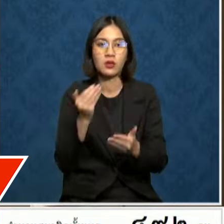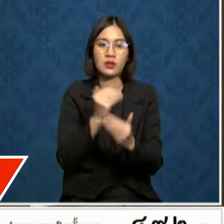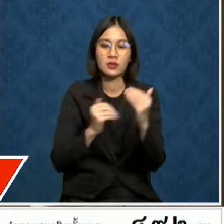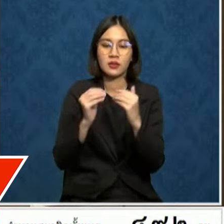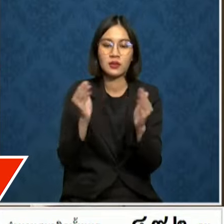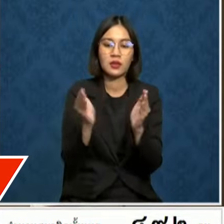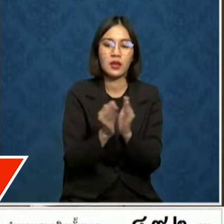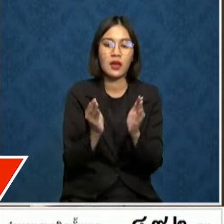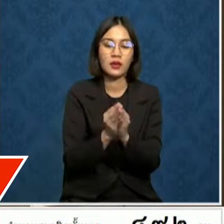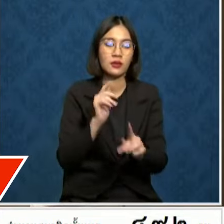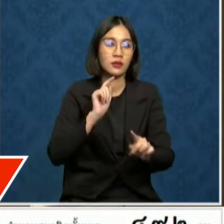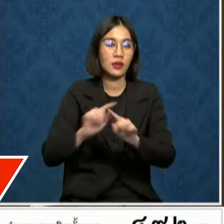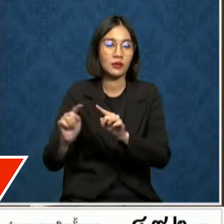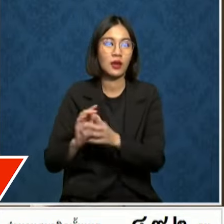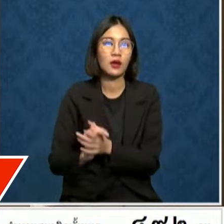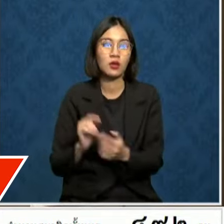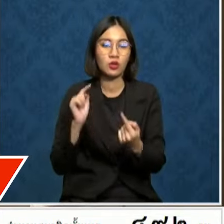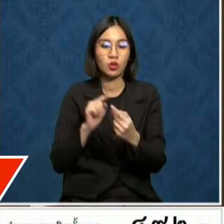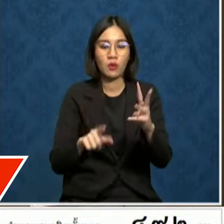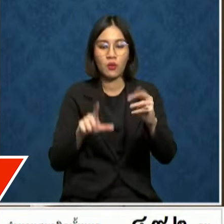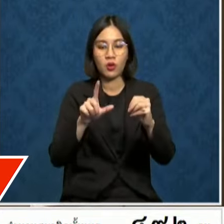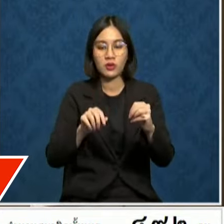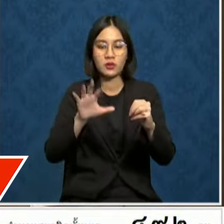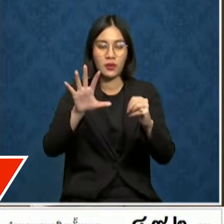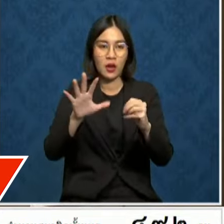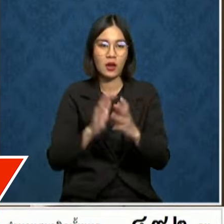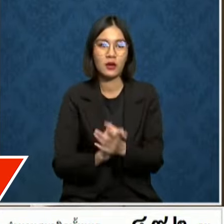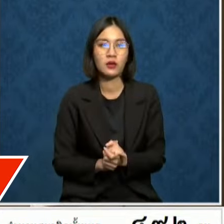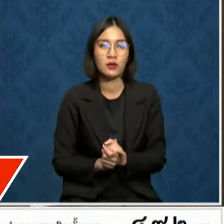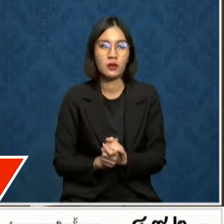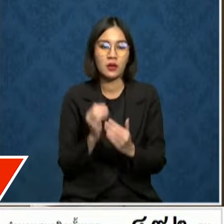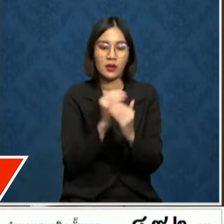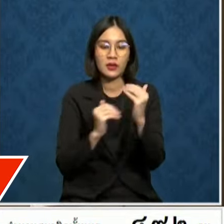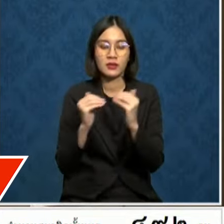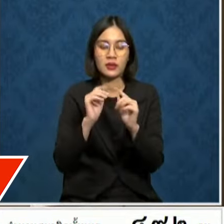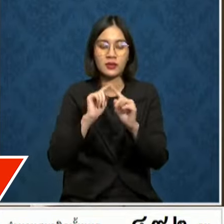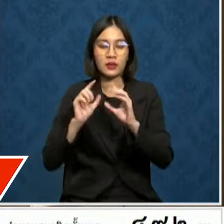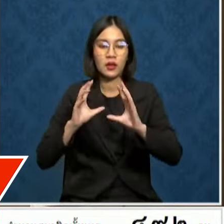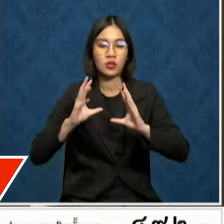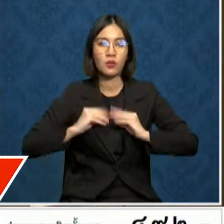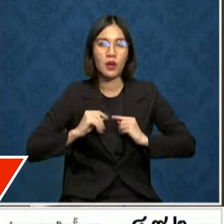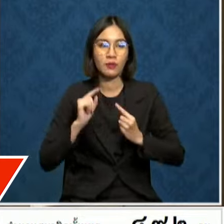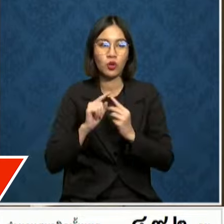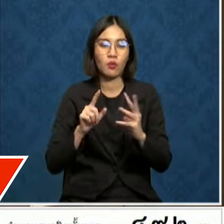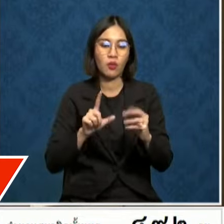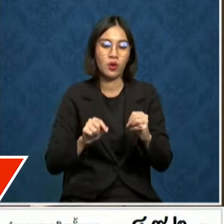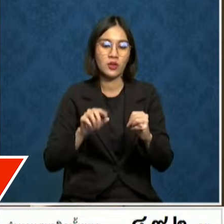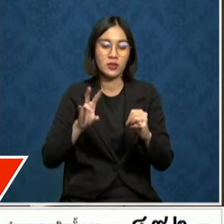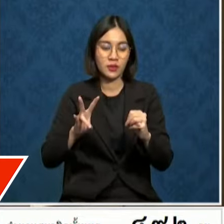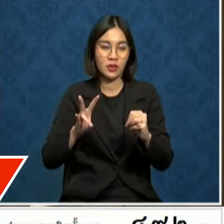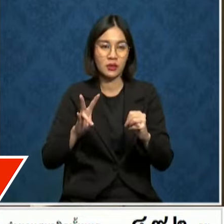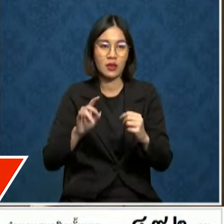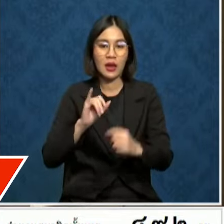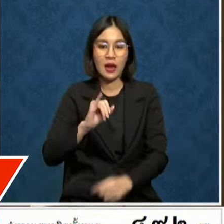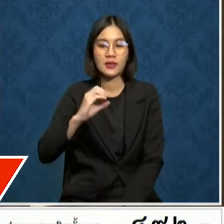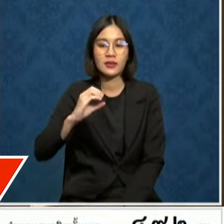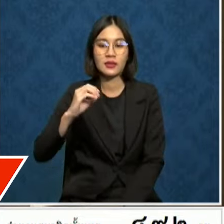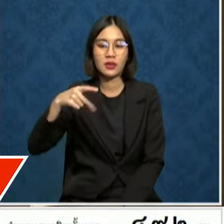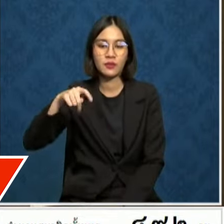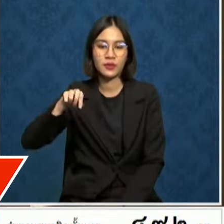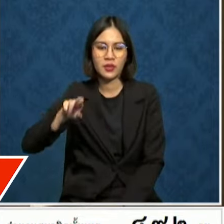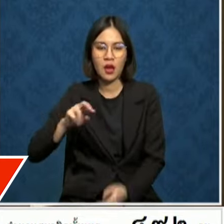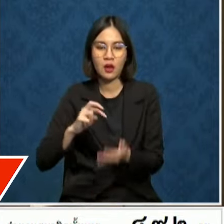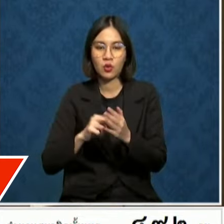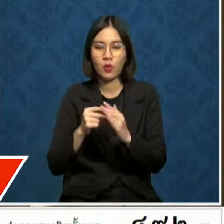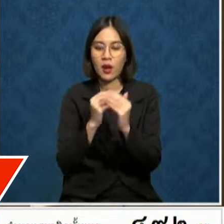ในการลงคะแนนค่ะอ่าภายใต้มาตรา25นะคะในขณะที่สิทธิ์ที่ได้รับการยอมรับภายใต้มาตรา 27ของ iccprก็